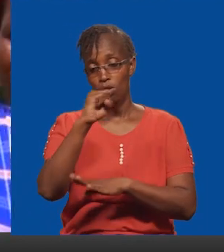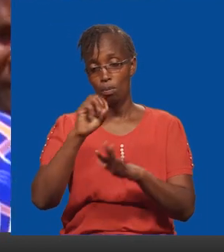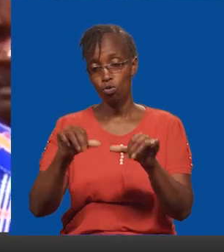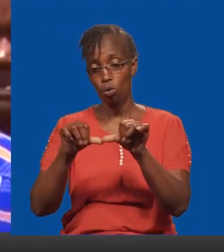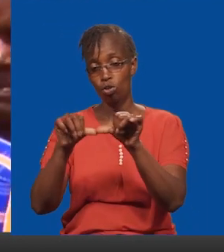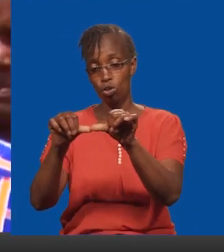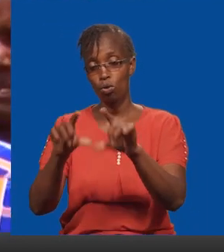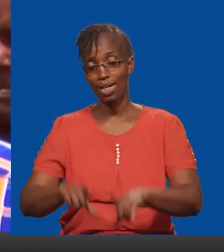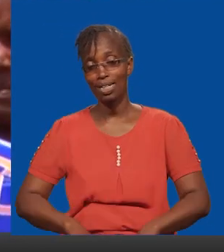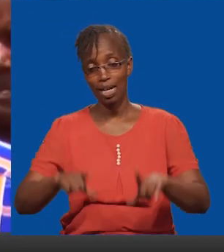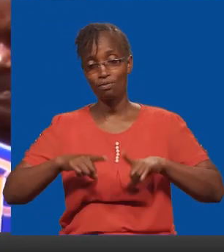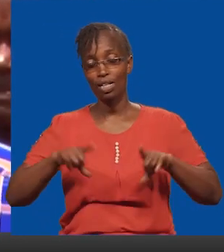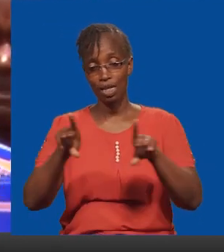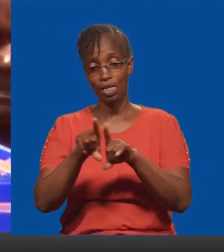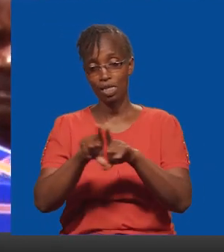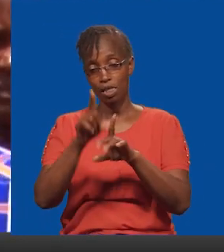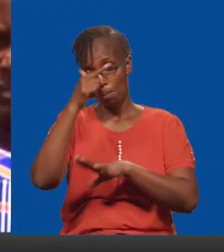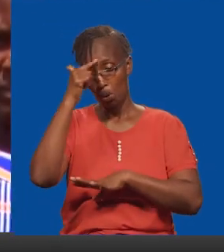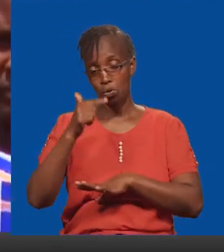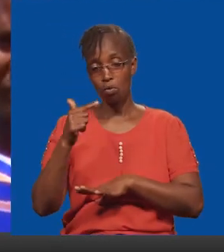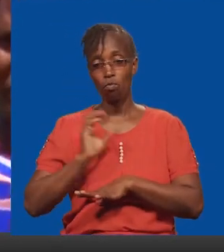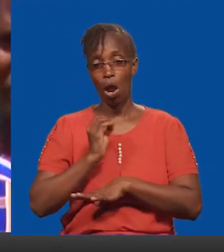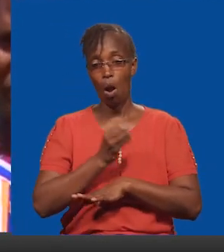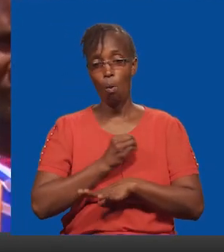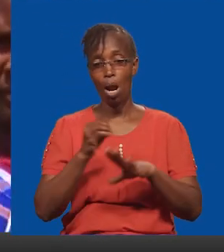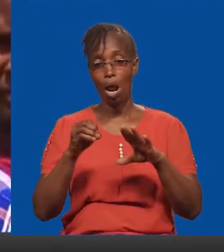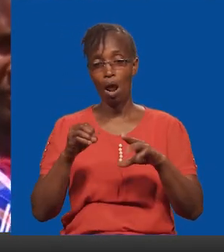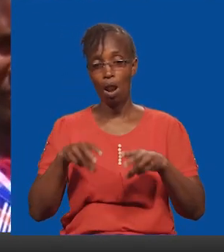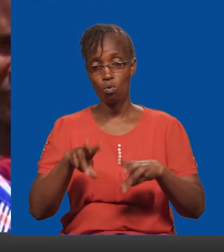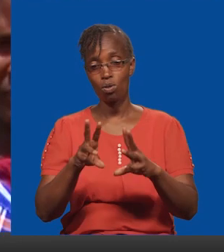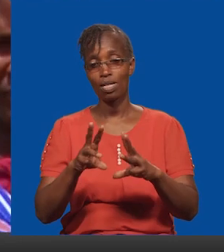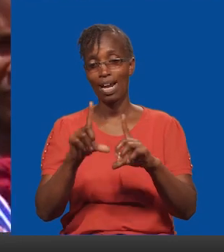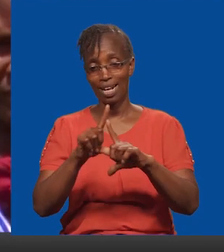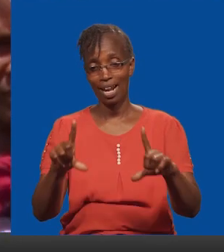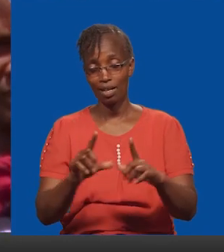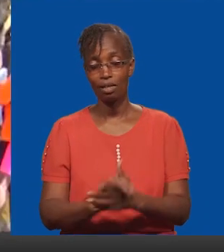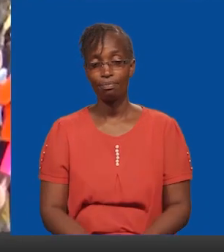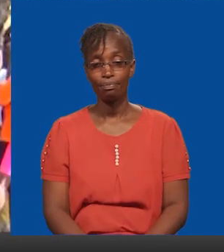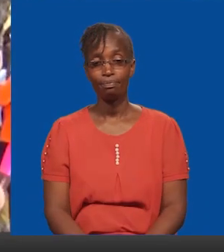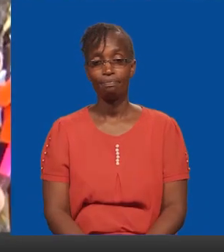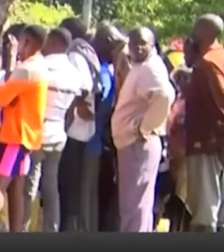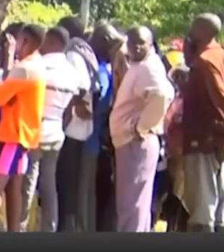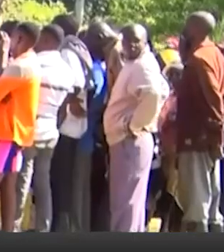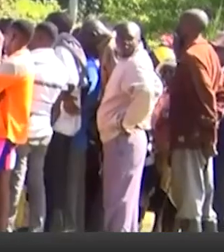us, because we cannot live at that. Because of road, land and such like, we can.